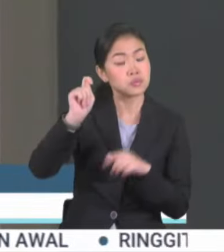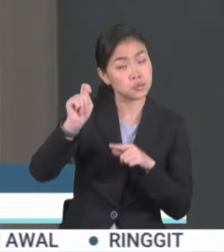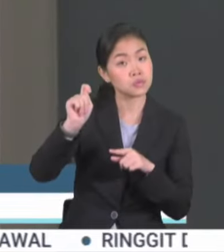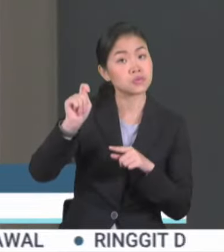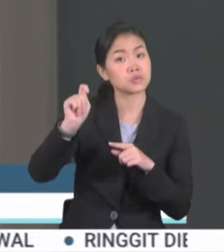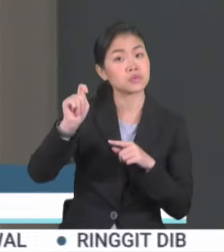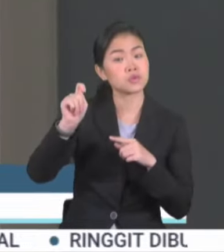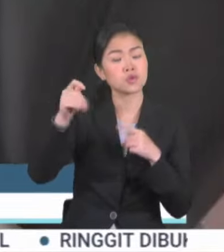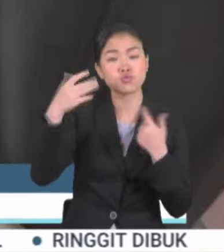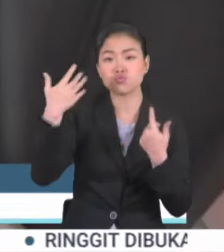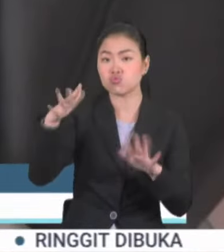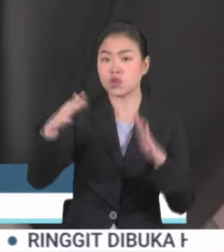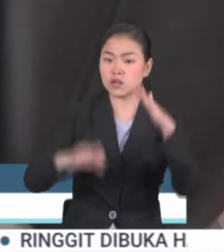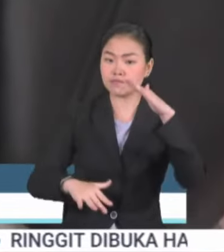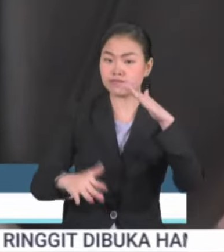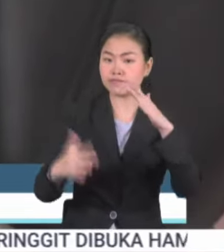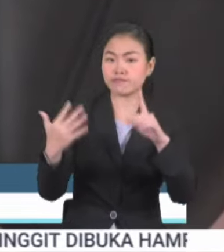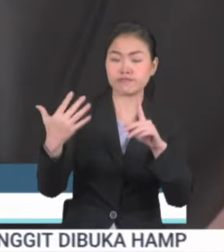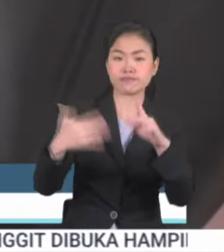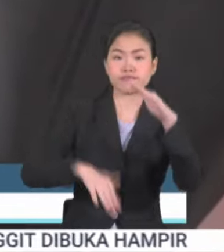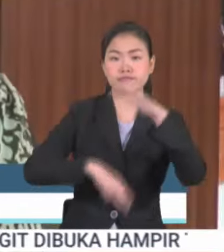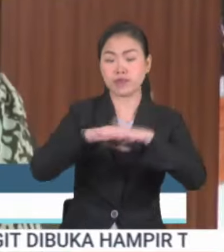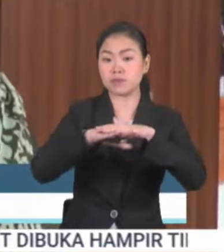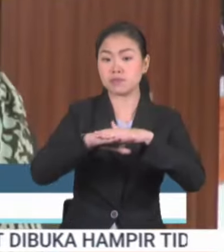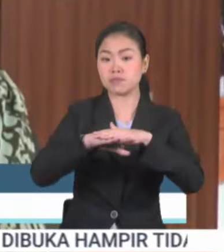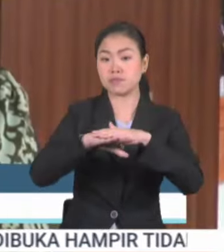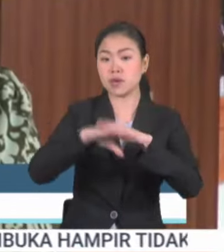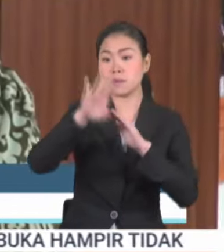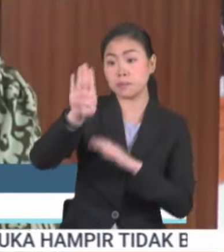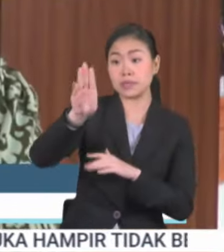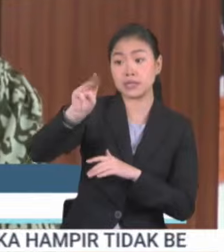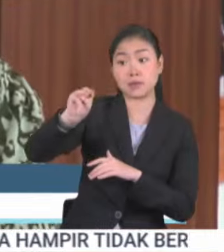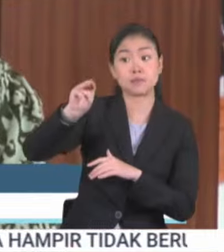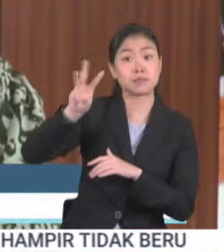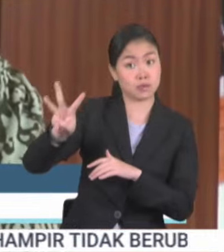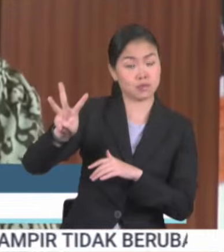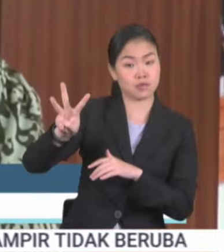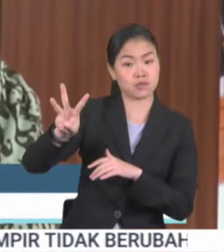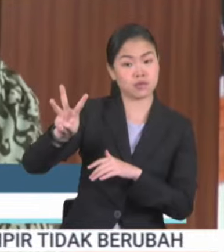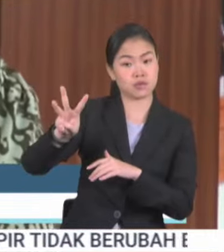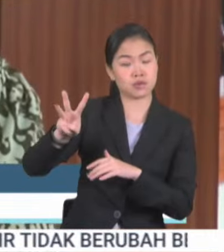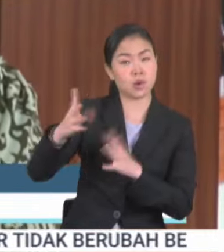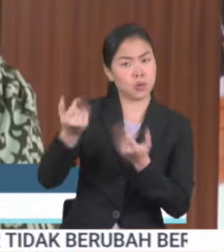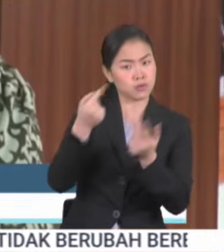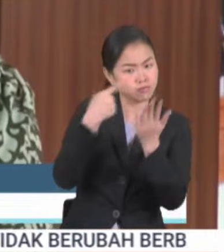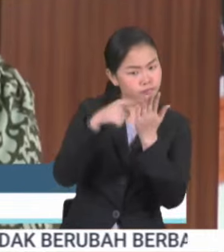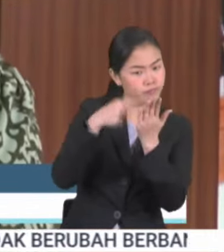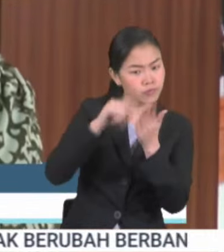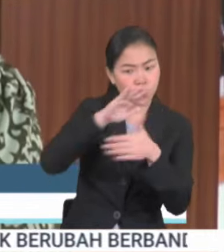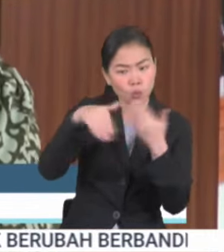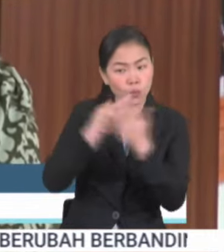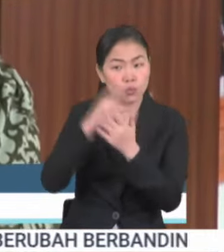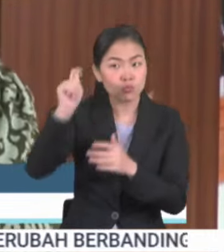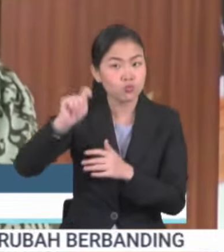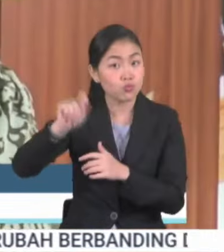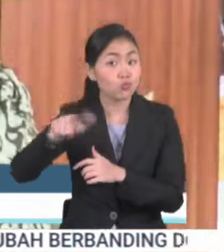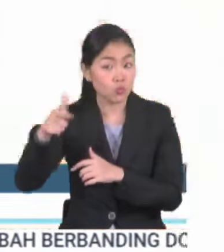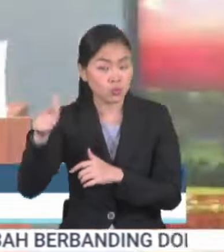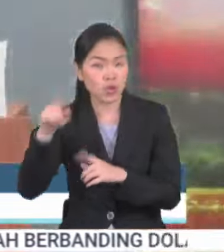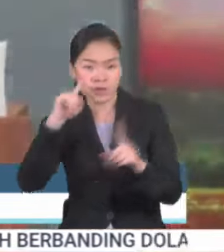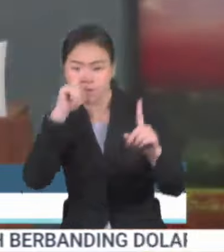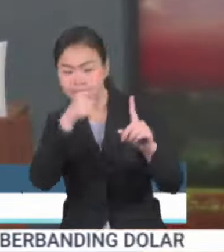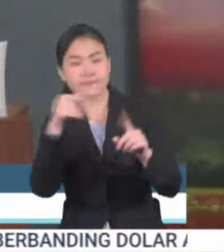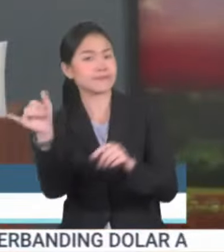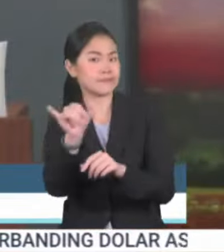mungkin telah pun mencapai tahap itu, BMW itu, dan kita ke arah untuk memastikan tandas-tandas kita yang lain juga ke arah